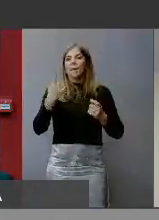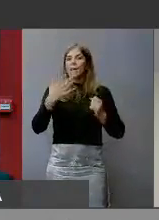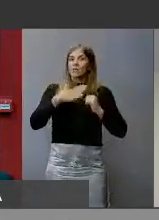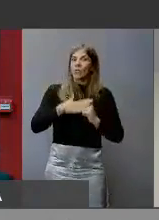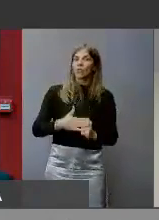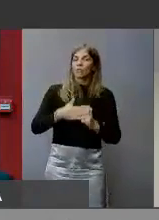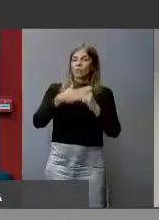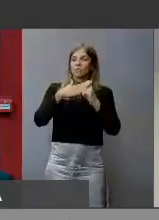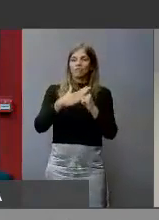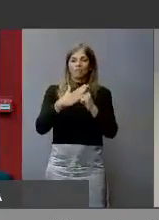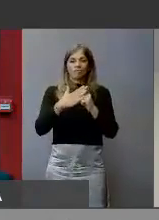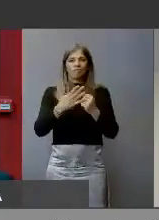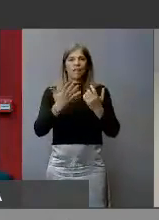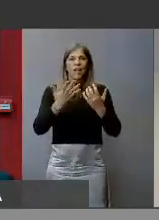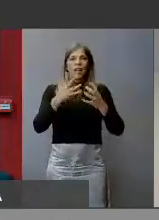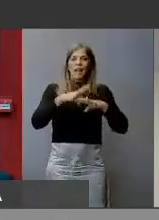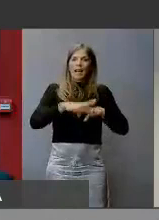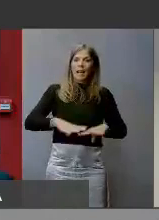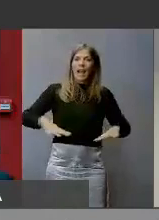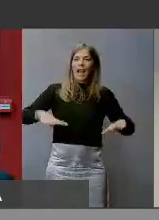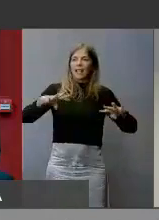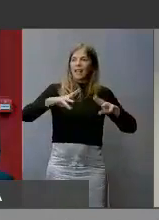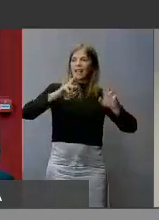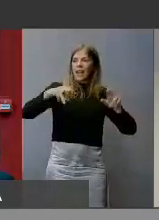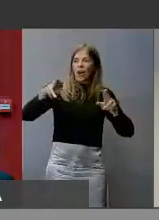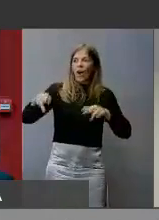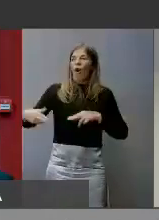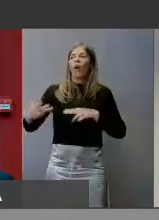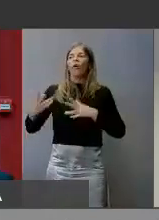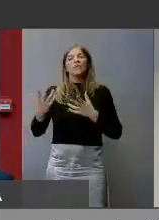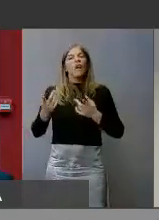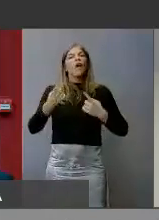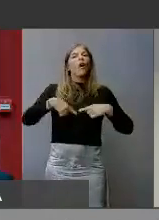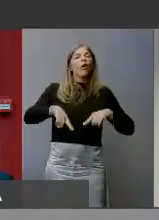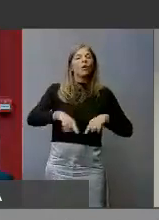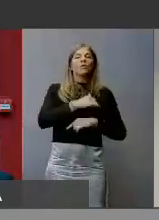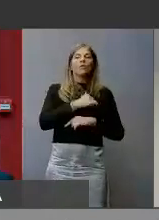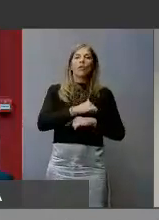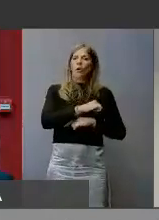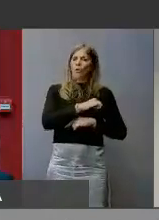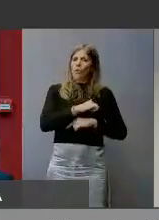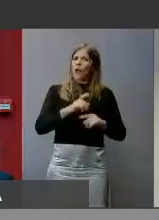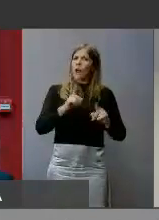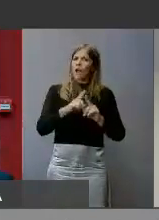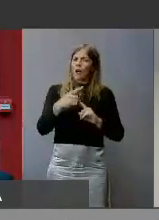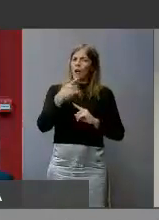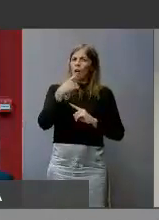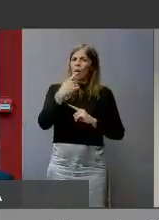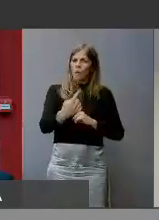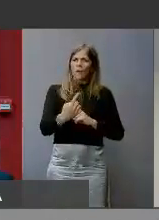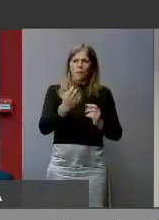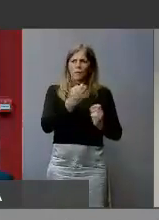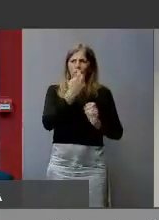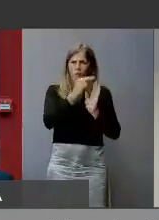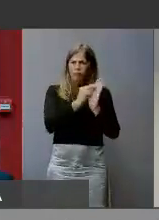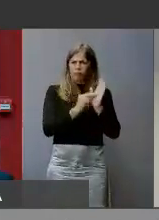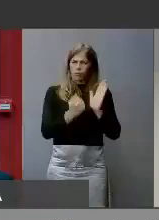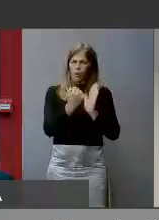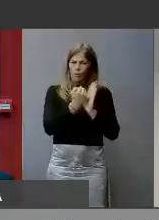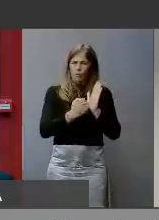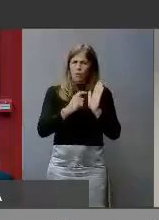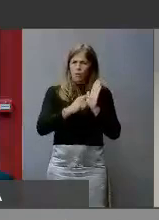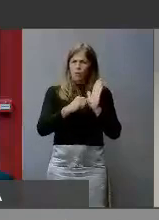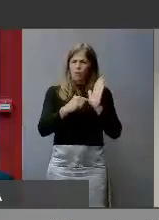ripresa il consiglio comunale come espressamente indicato nello stesso provvedimento ha ripartito l'agevolazione prevista